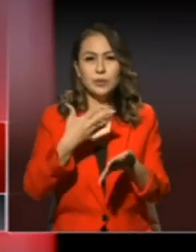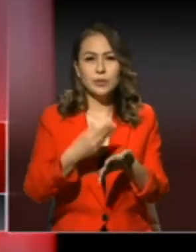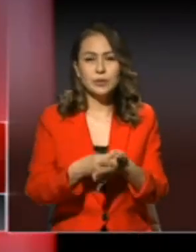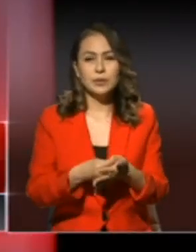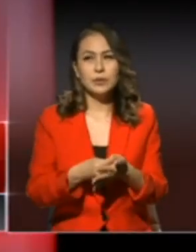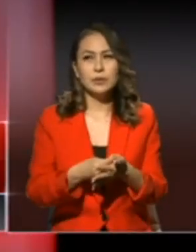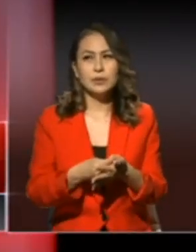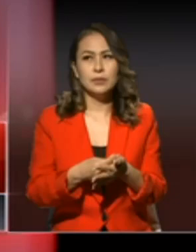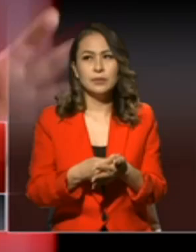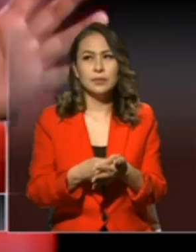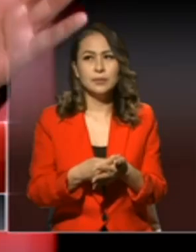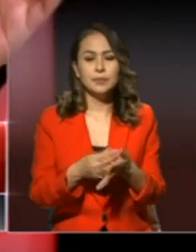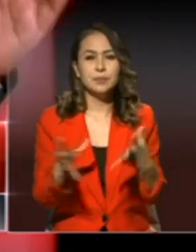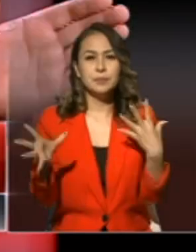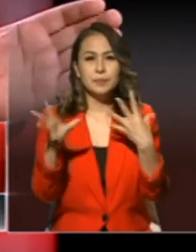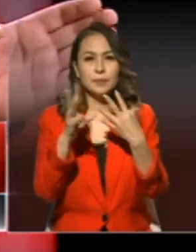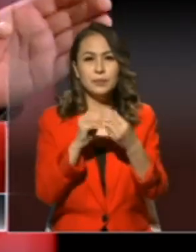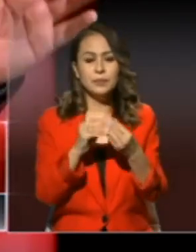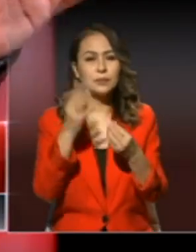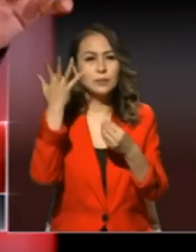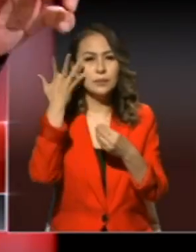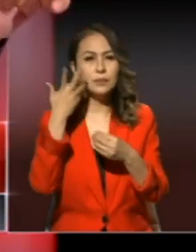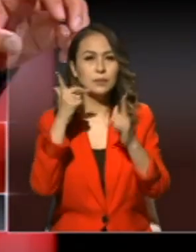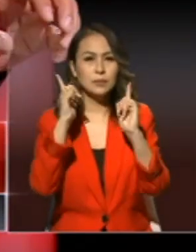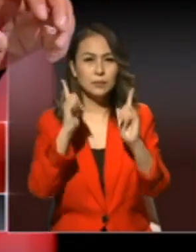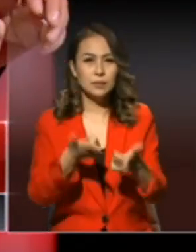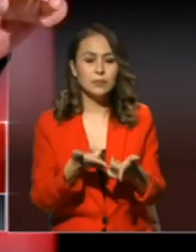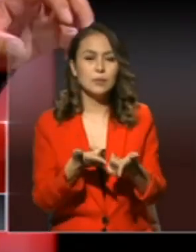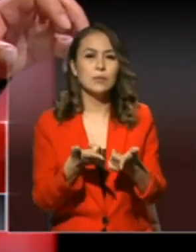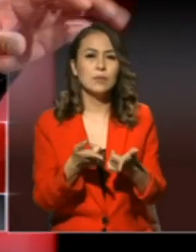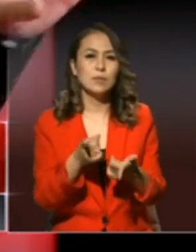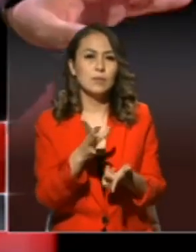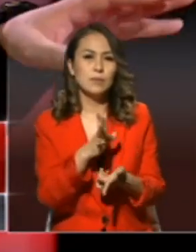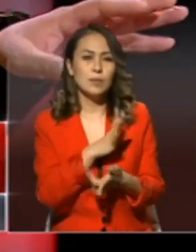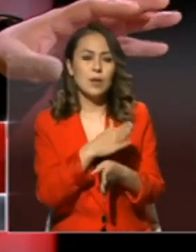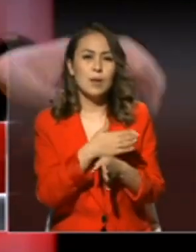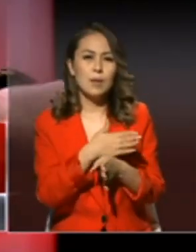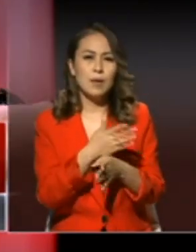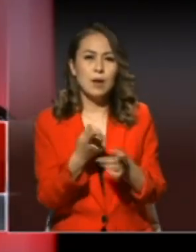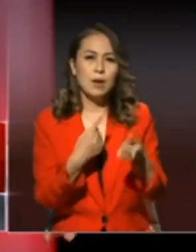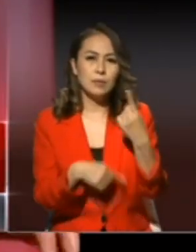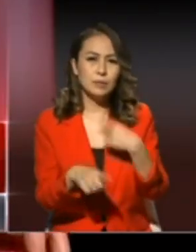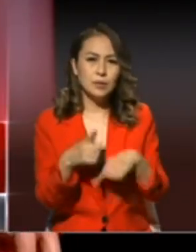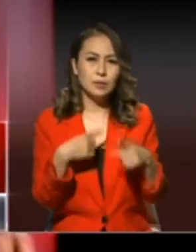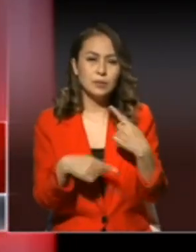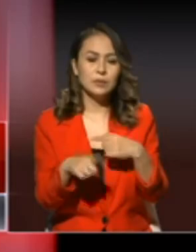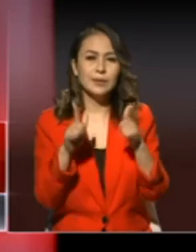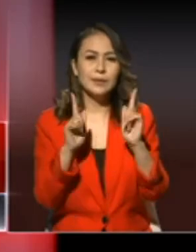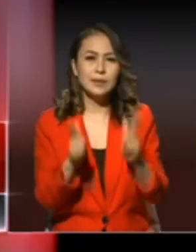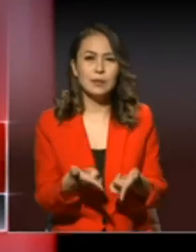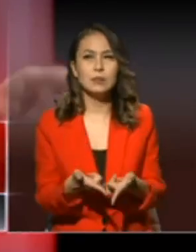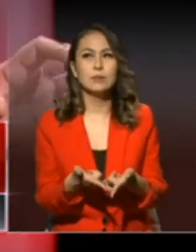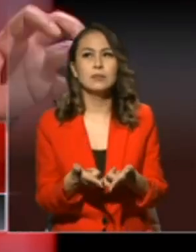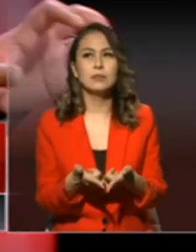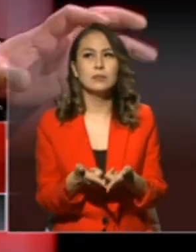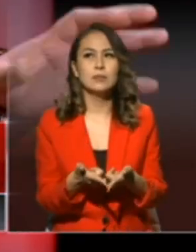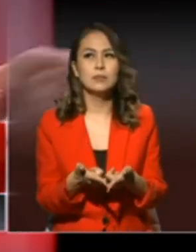нелерін бізге презумпция согласия келтіру керек. Қайттан презумпция согласия